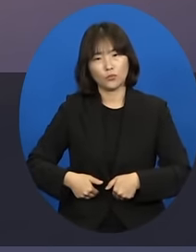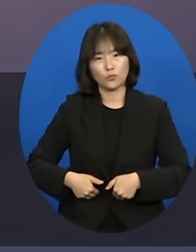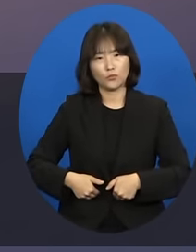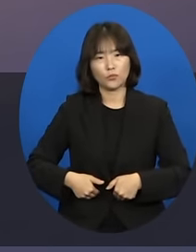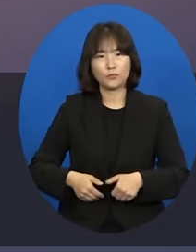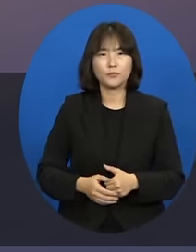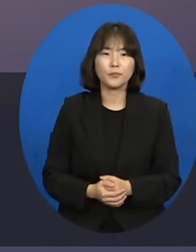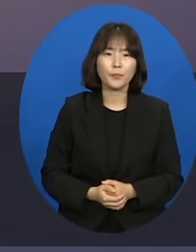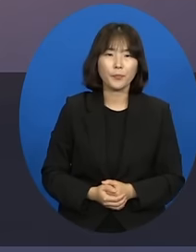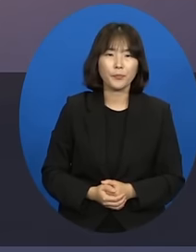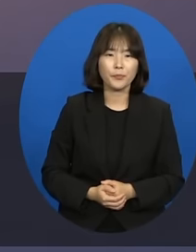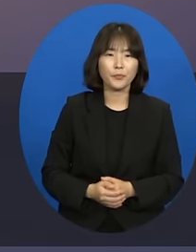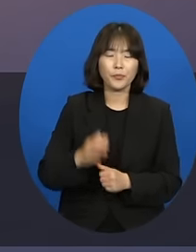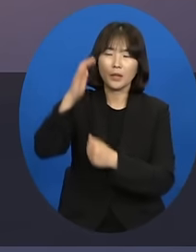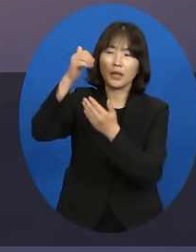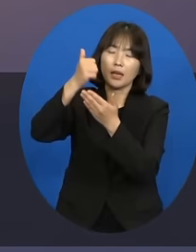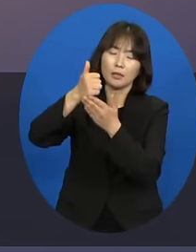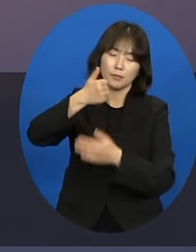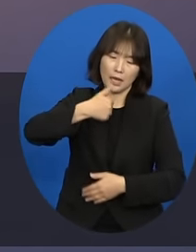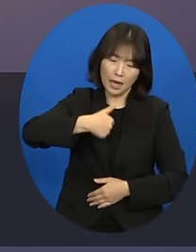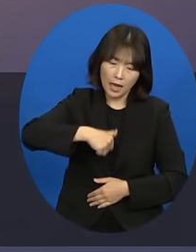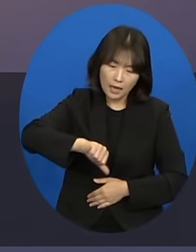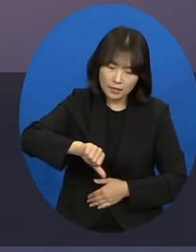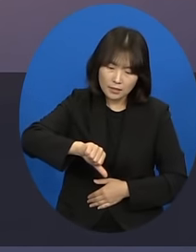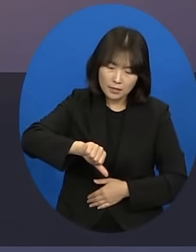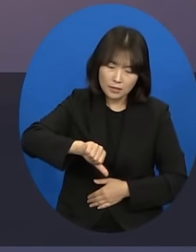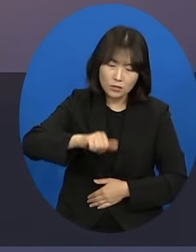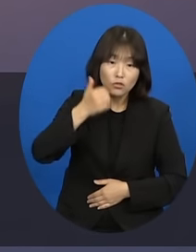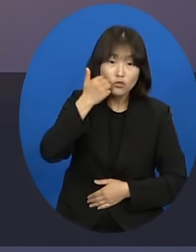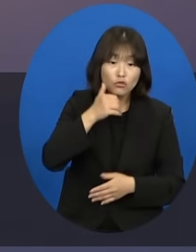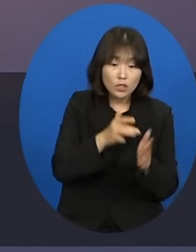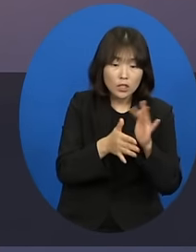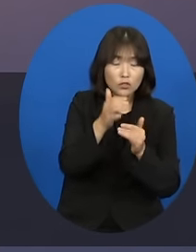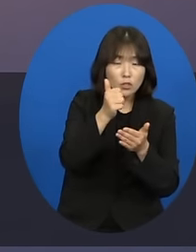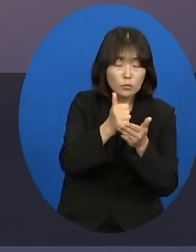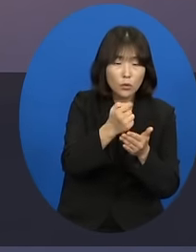그리고 하나님 아들이신 예수님도 배우셨다면 우리 역시